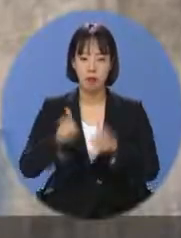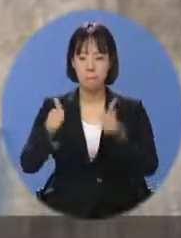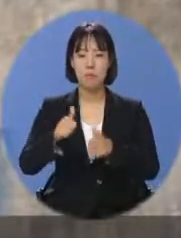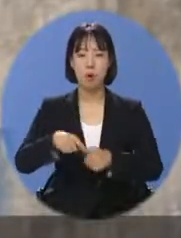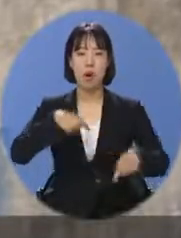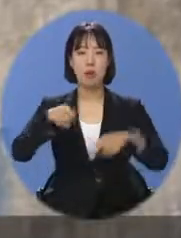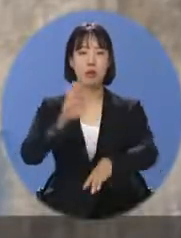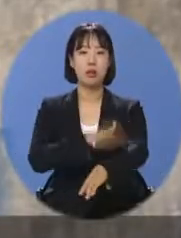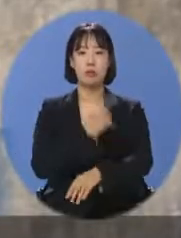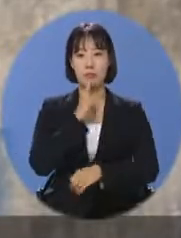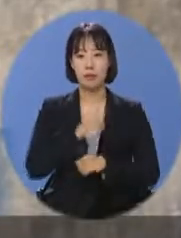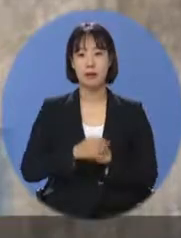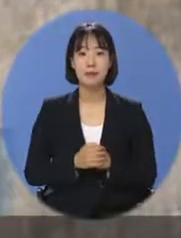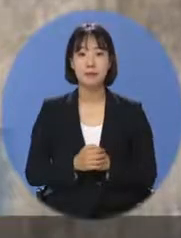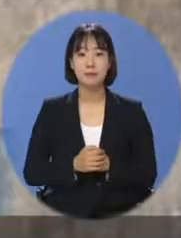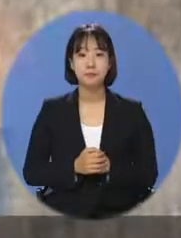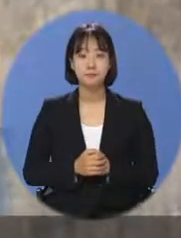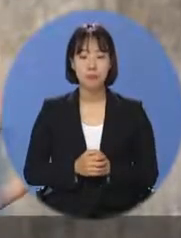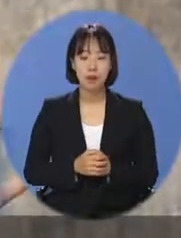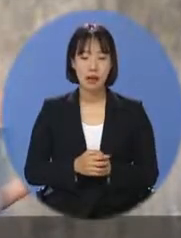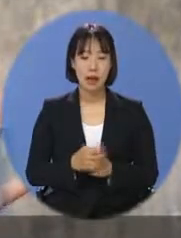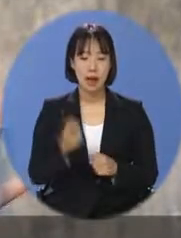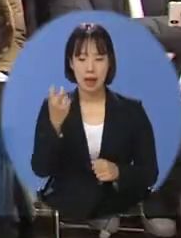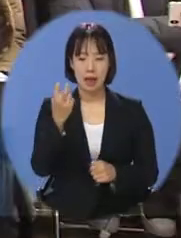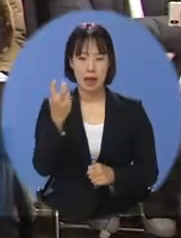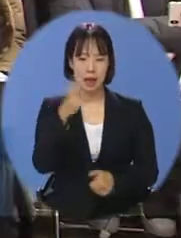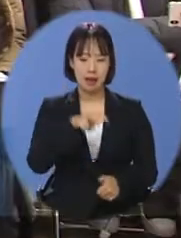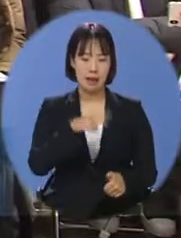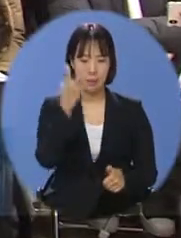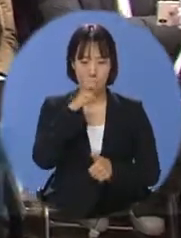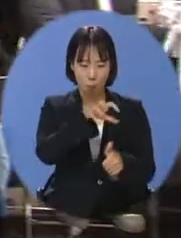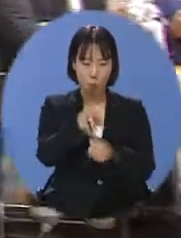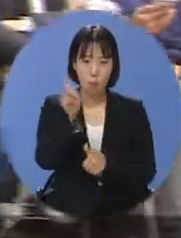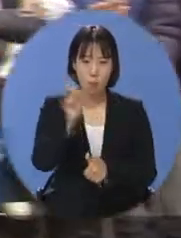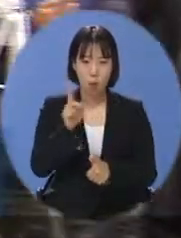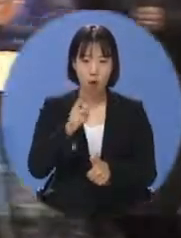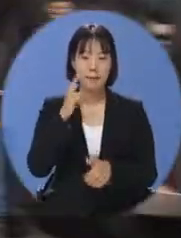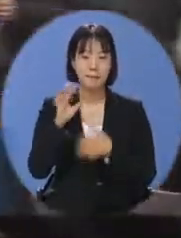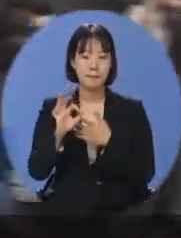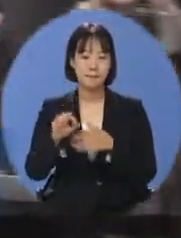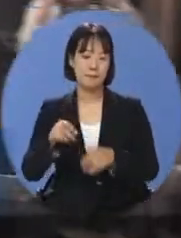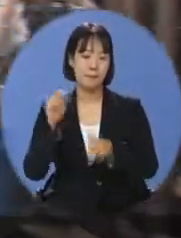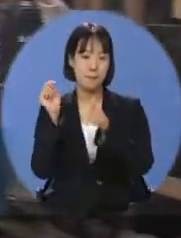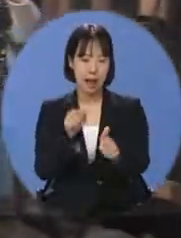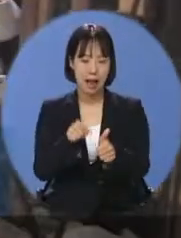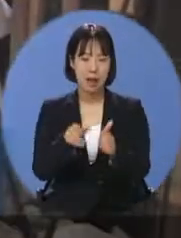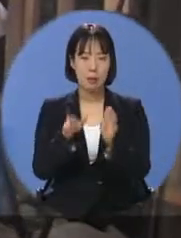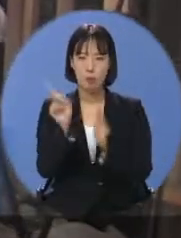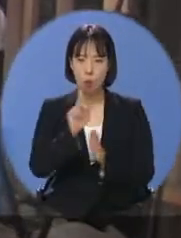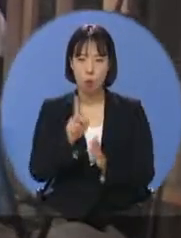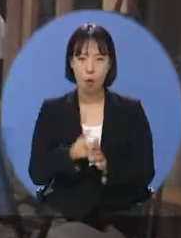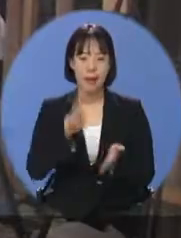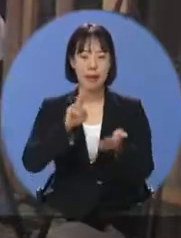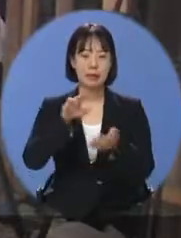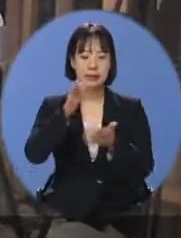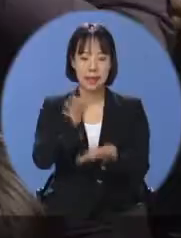행정착오라며 반발하고 있습니다. 몰수 보전은 재판으로 몰수 명령이 내려질 가능성이 있을 때 재산을 처분할